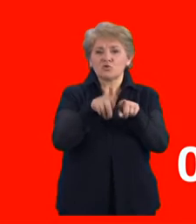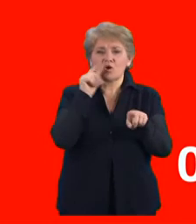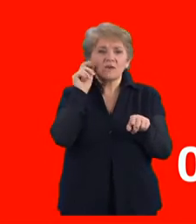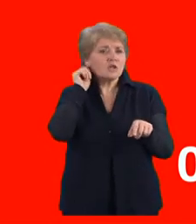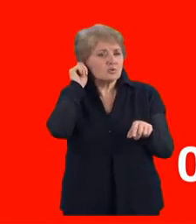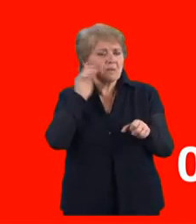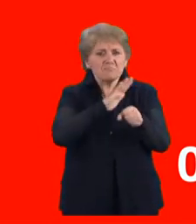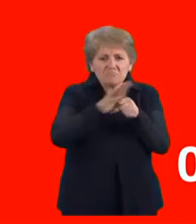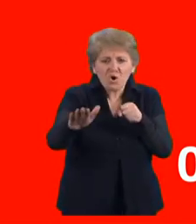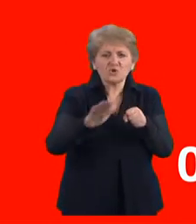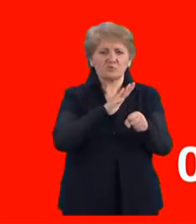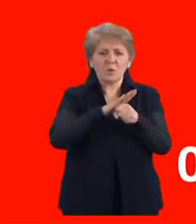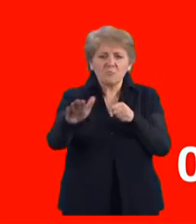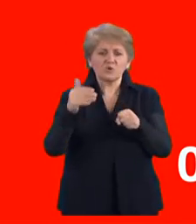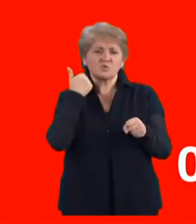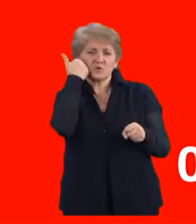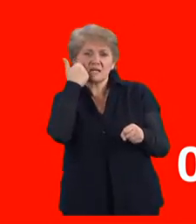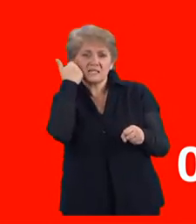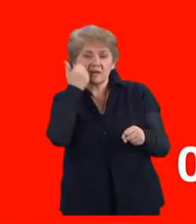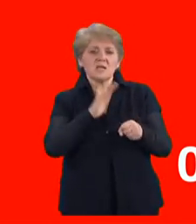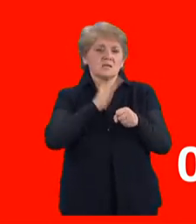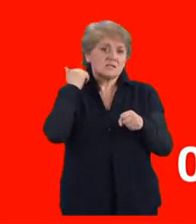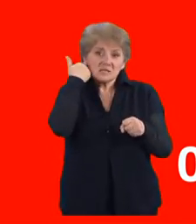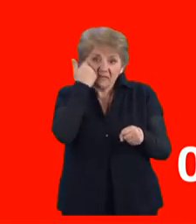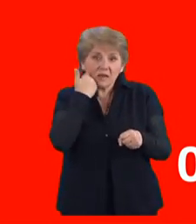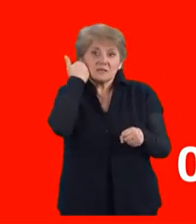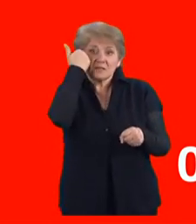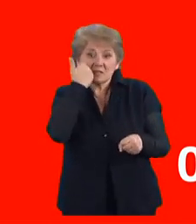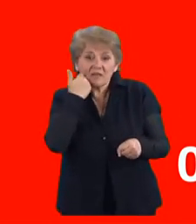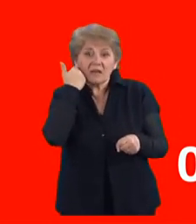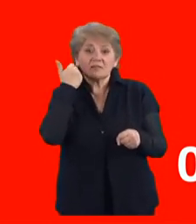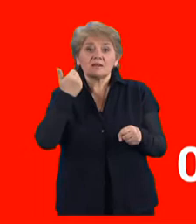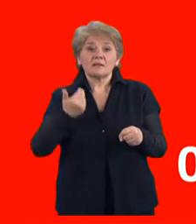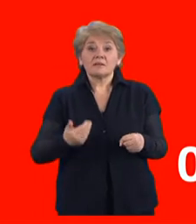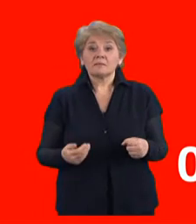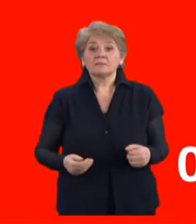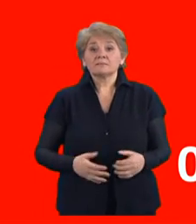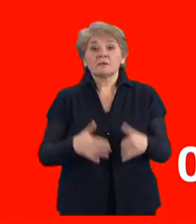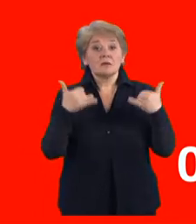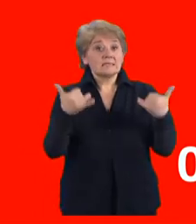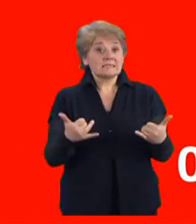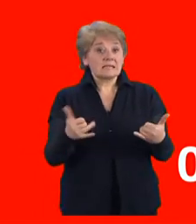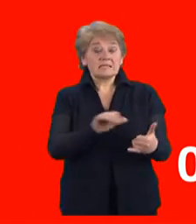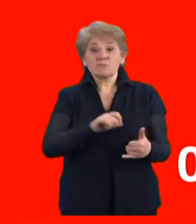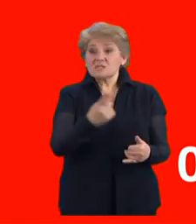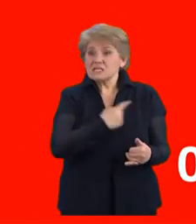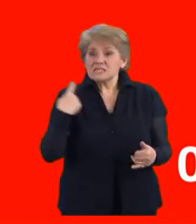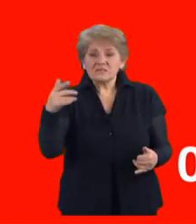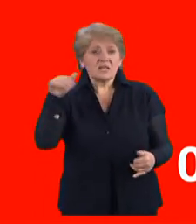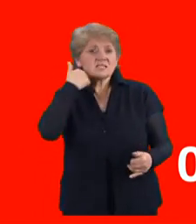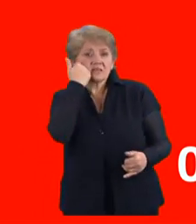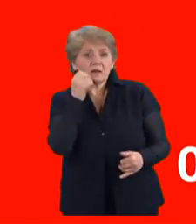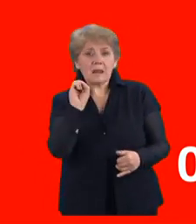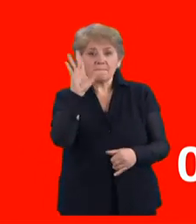drugarice. Potpuno zacrveniti, zacrveniti, zacrveniti. Sada smo se crvenili